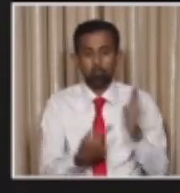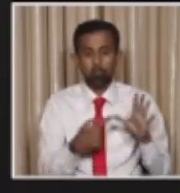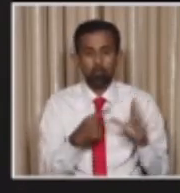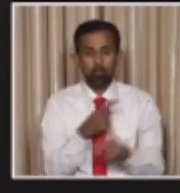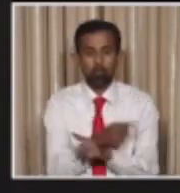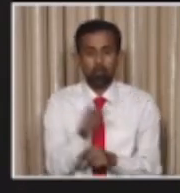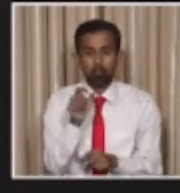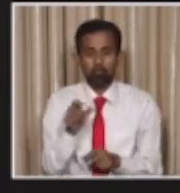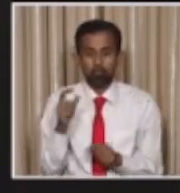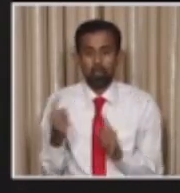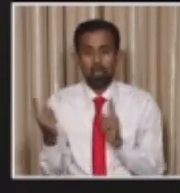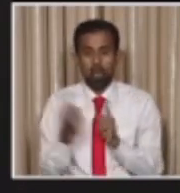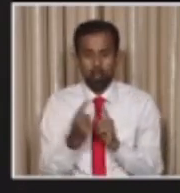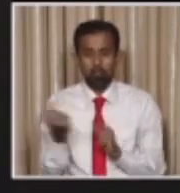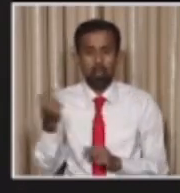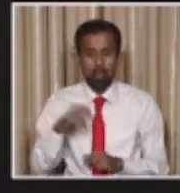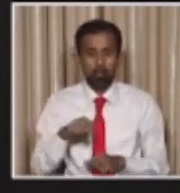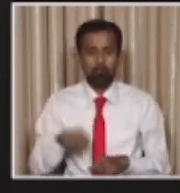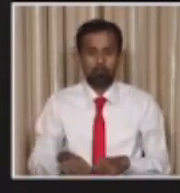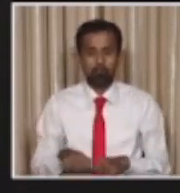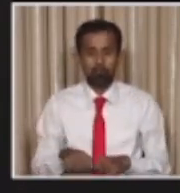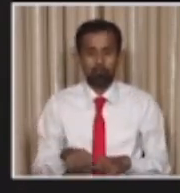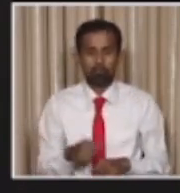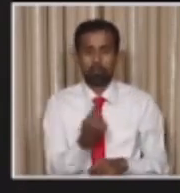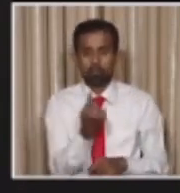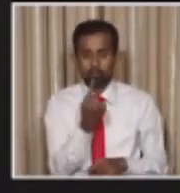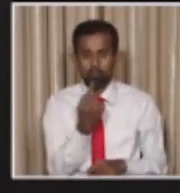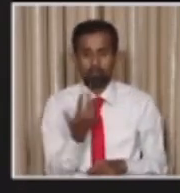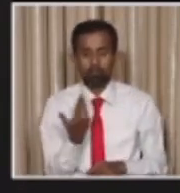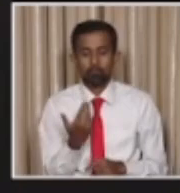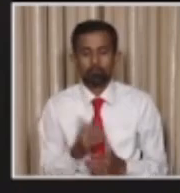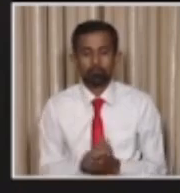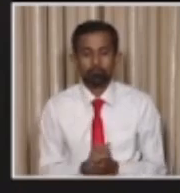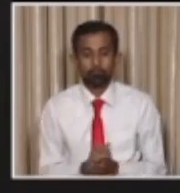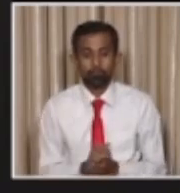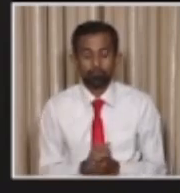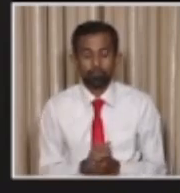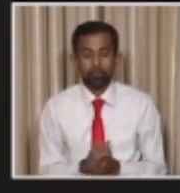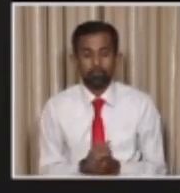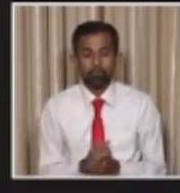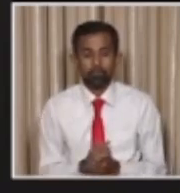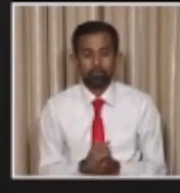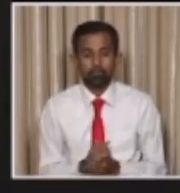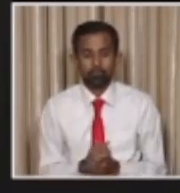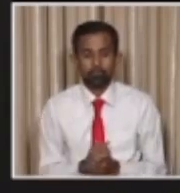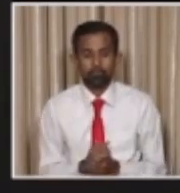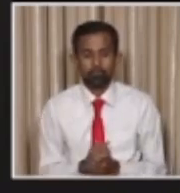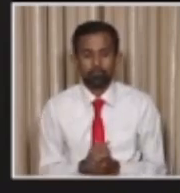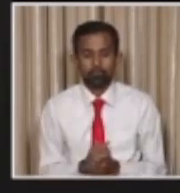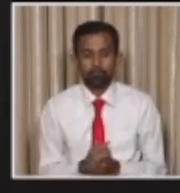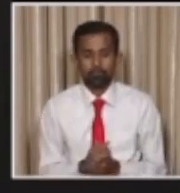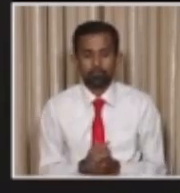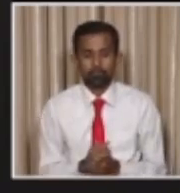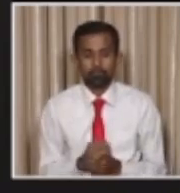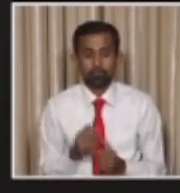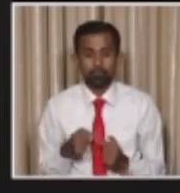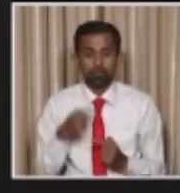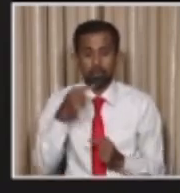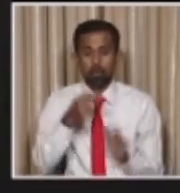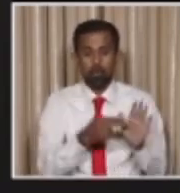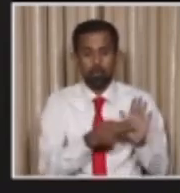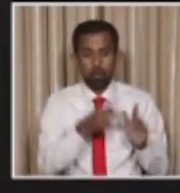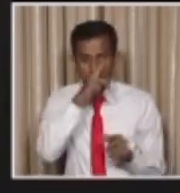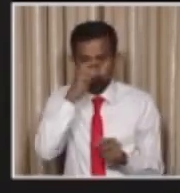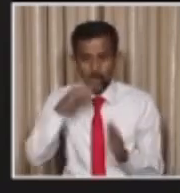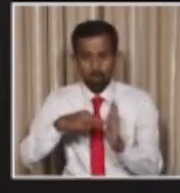ආචාර්ය මණ්ඩලය අපි හමු වුණ නිසා එයයි අපි සමග පවසුපු කාරණා. ඉතින් ඒ නිසා මෙන්න මේ තත්ත්වය තුළ මේක මේ ඊළඟට එන නොවැම්බර් මාසේ එන